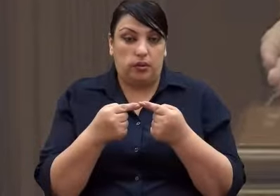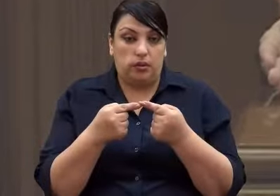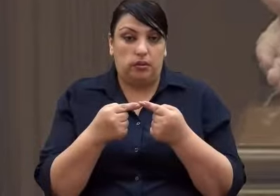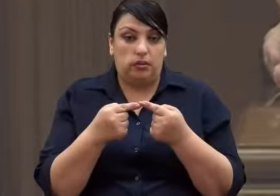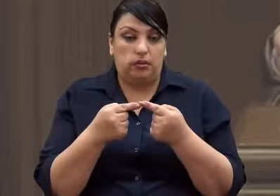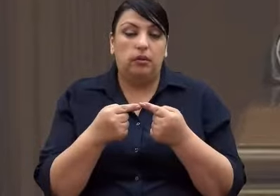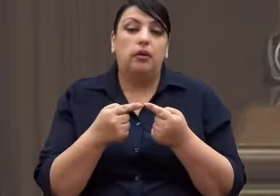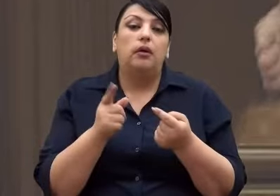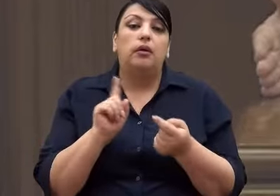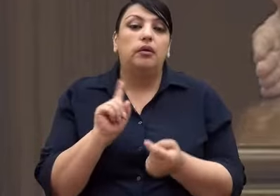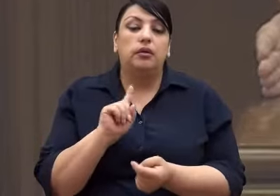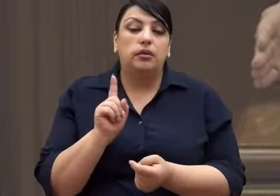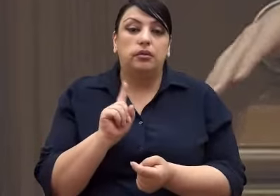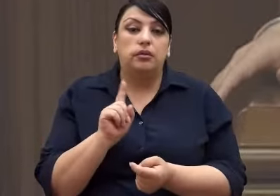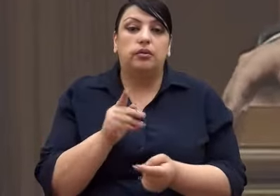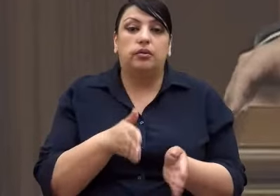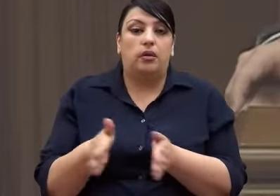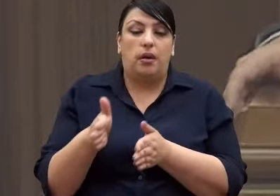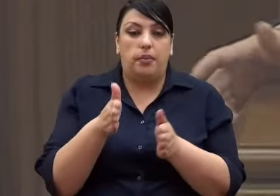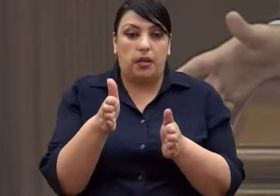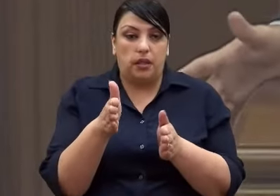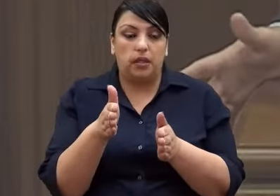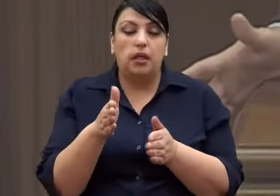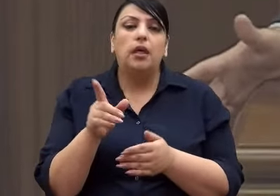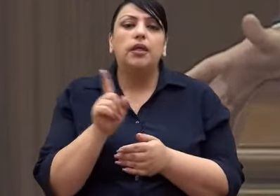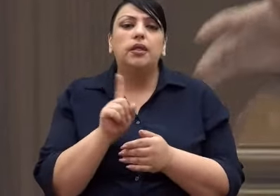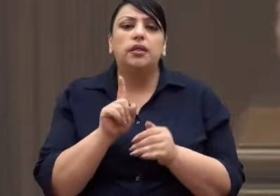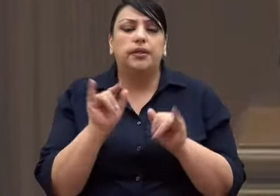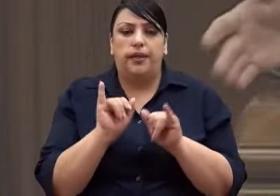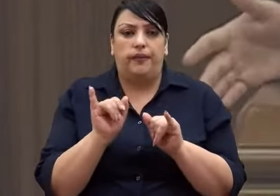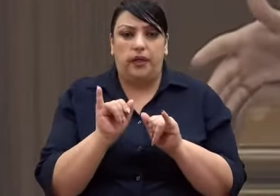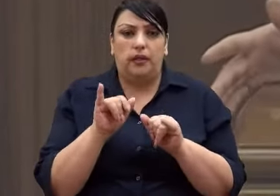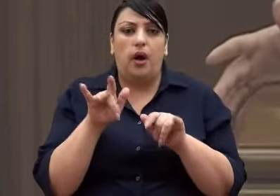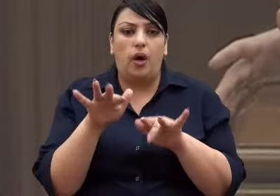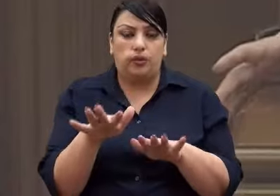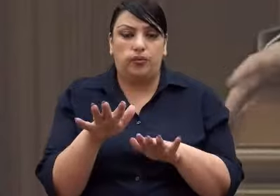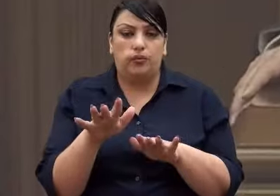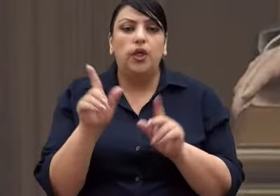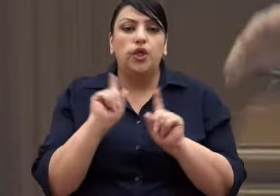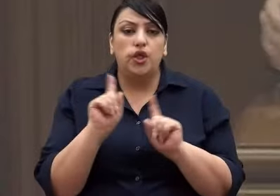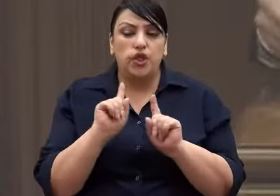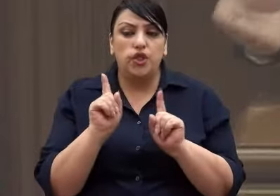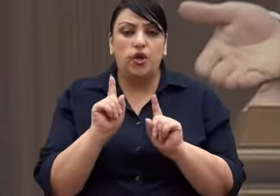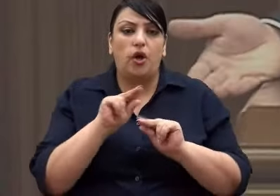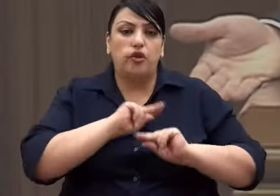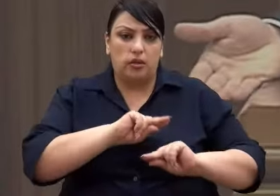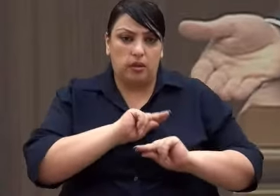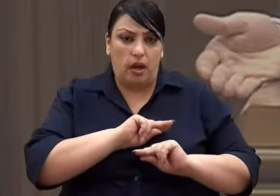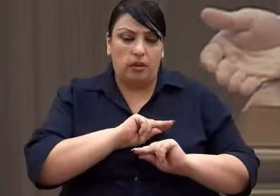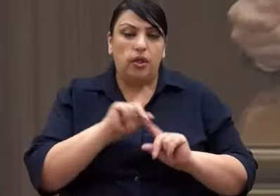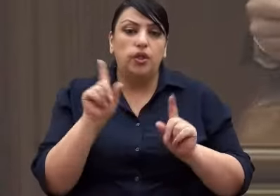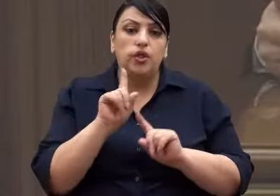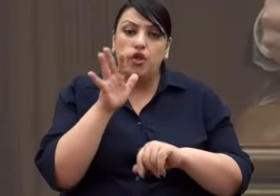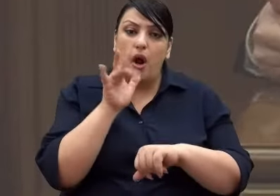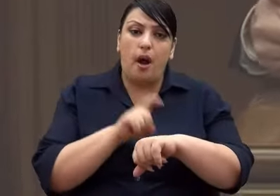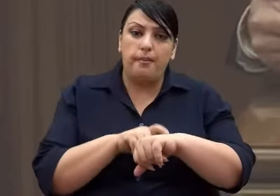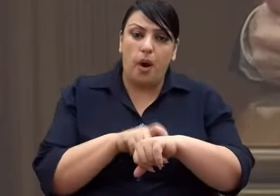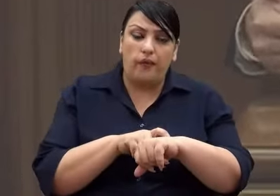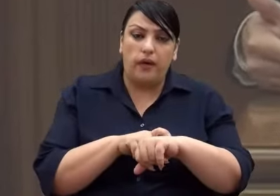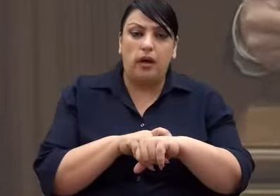Հայաստանի ուղին ճանապարհները, ինչպես ենք դա անում, ինչ գործիքակազմով ենք դա անում, ինչ ժամկետներում ենք դա անում,